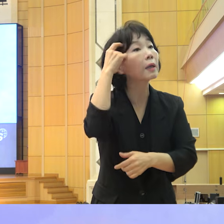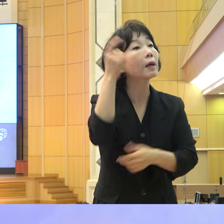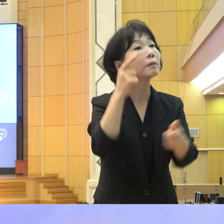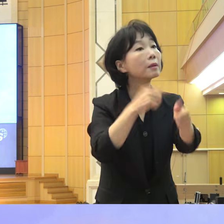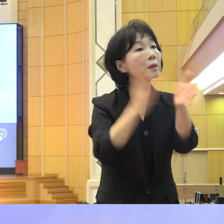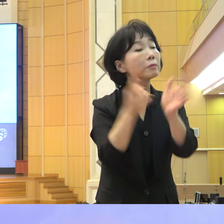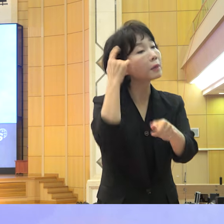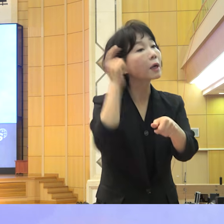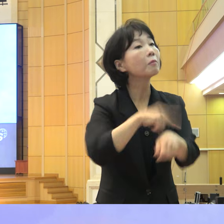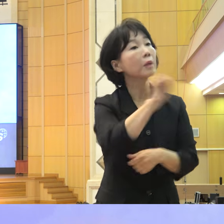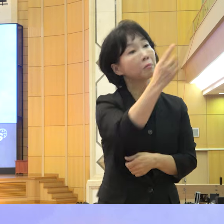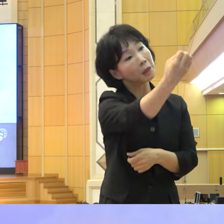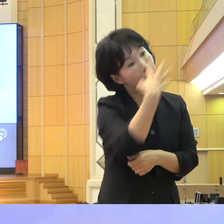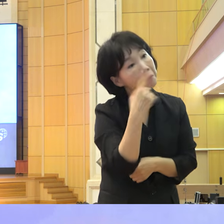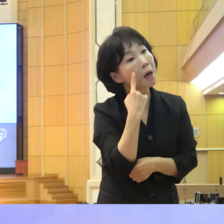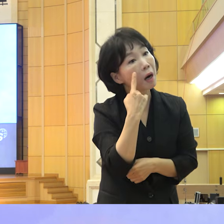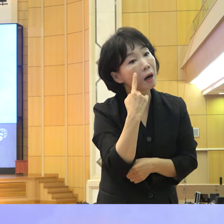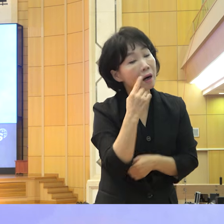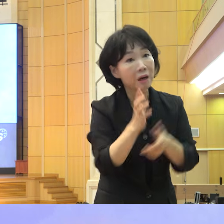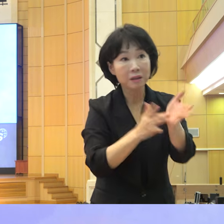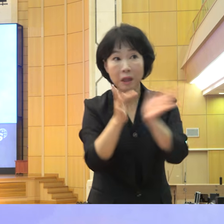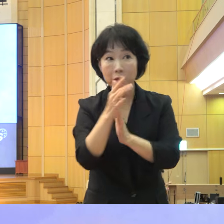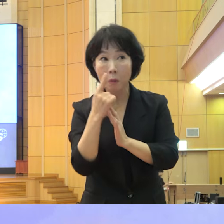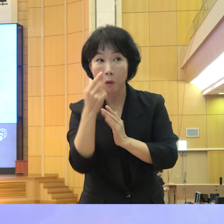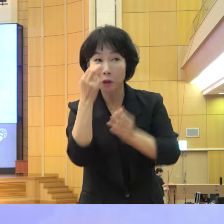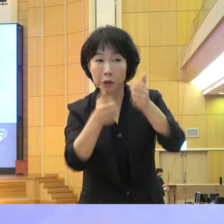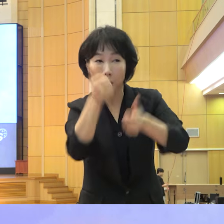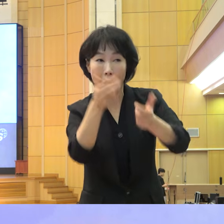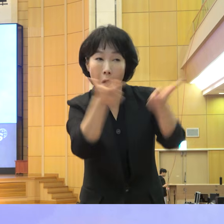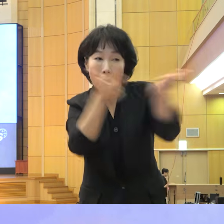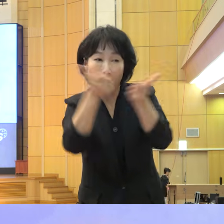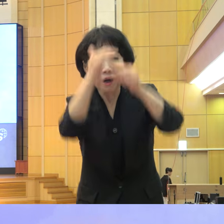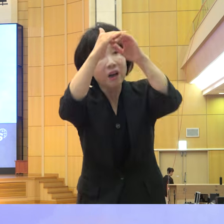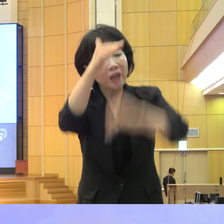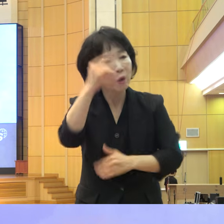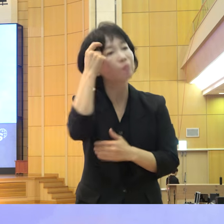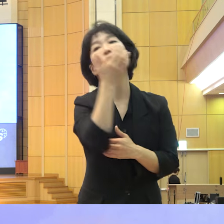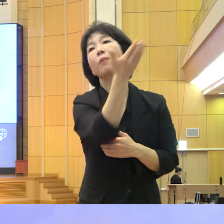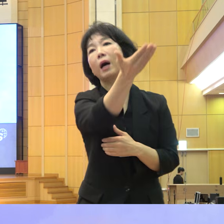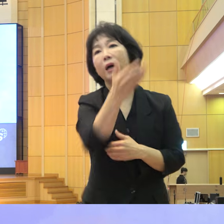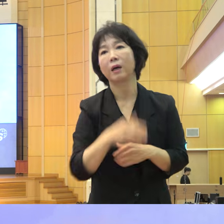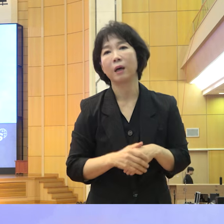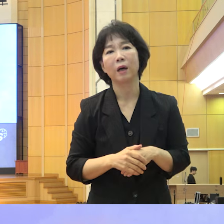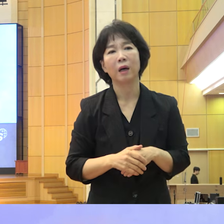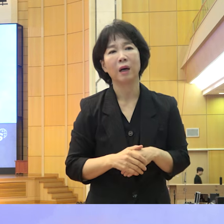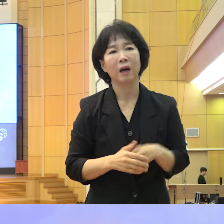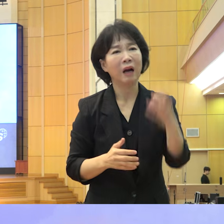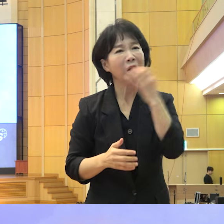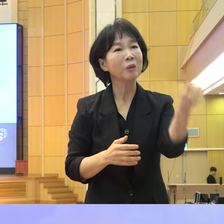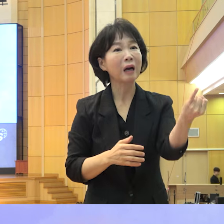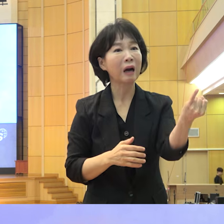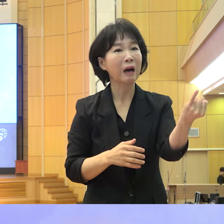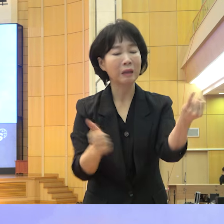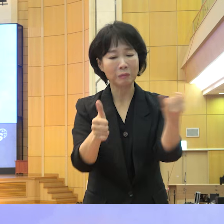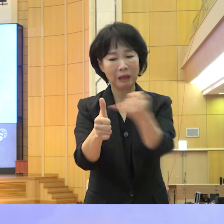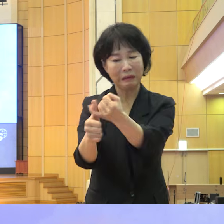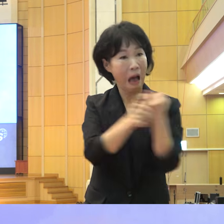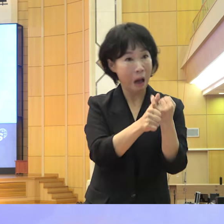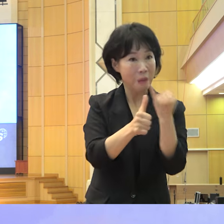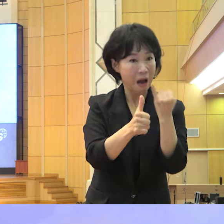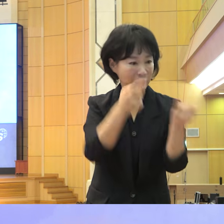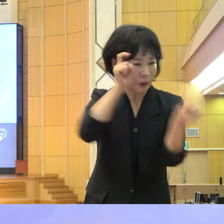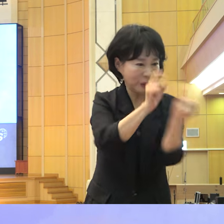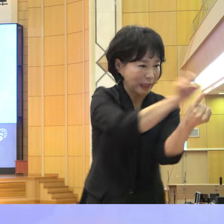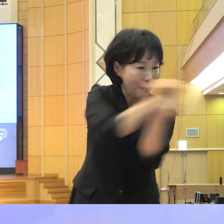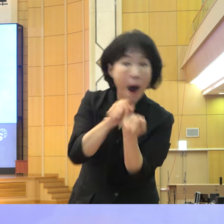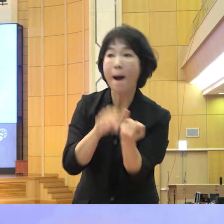라고 예수님을 시험하는 내용의 질문이었습니다. 그런데